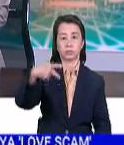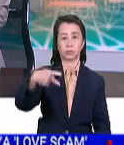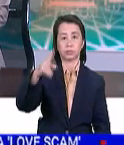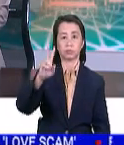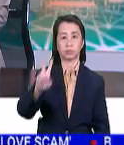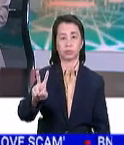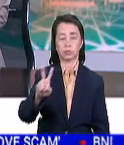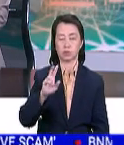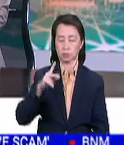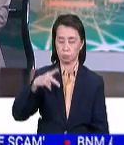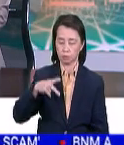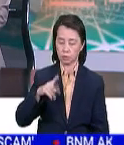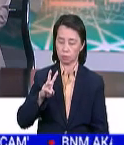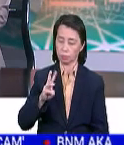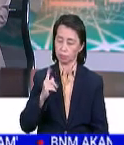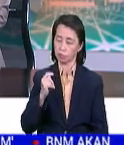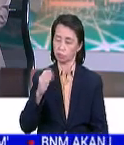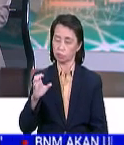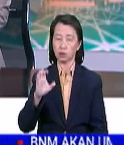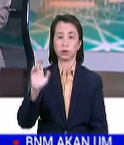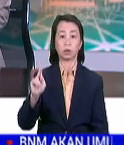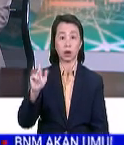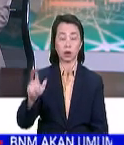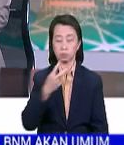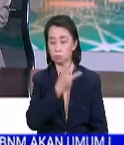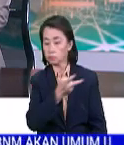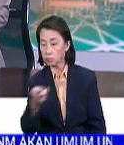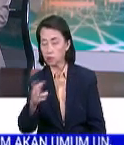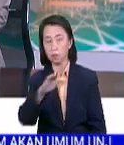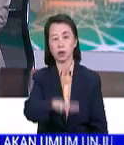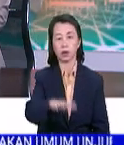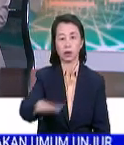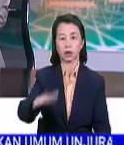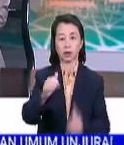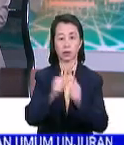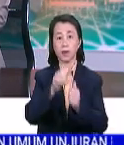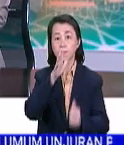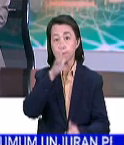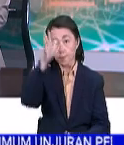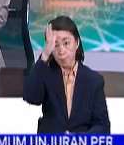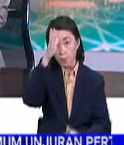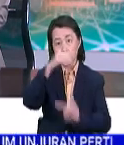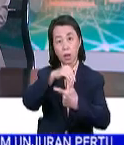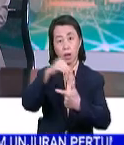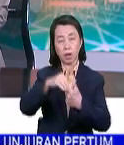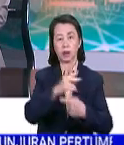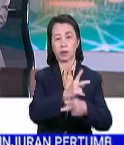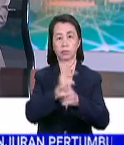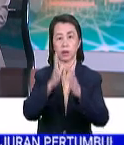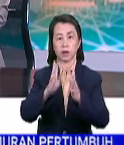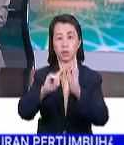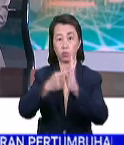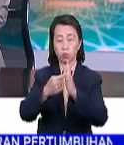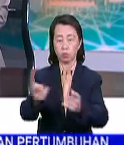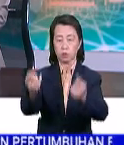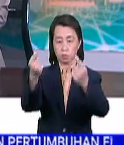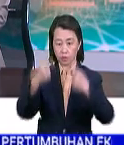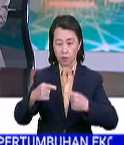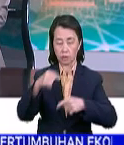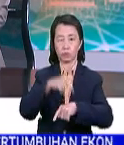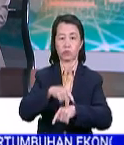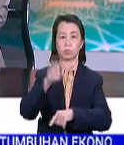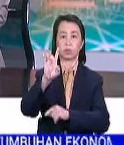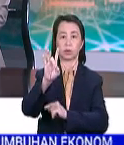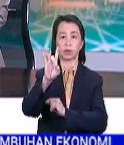PPV WTCKL mendapati kanak-kanak bersama ibu bapa ataupun penjaga mereka mula datang seawal pukul